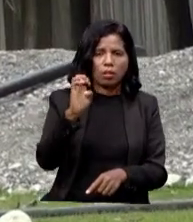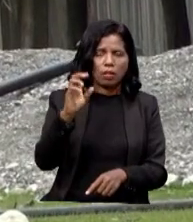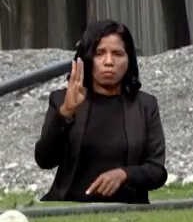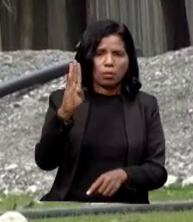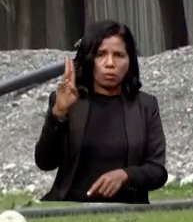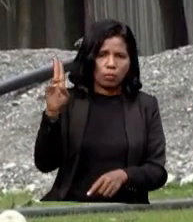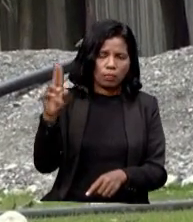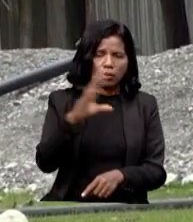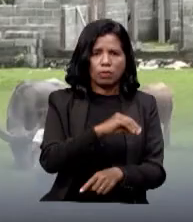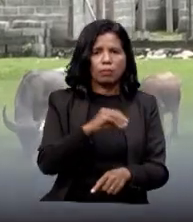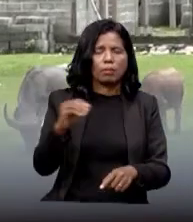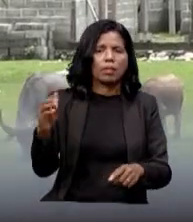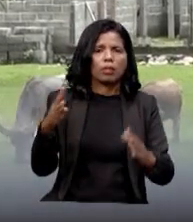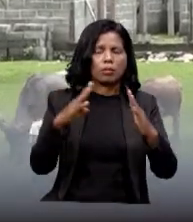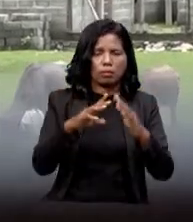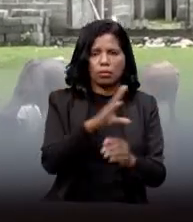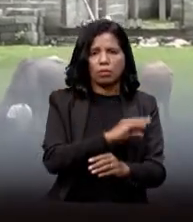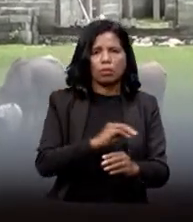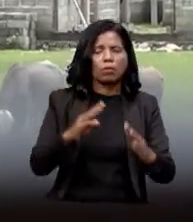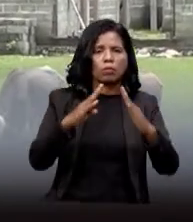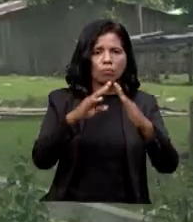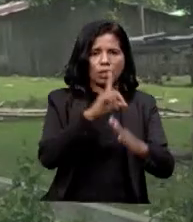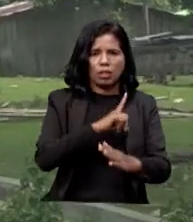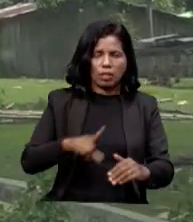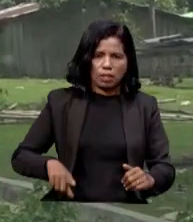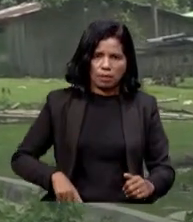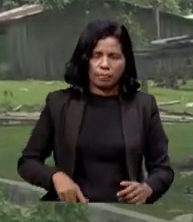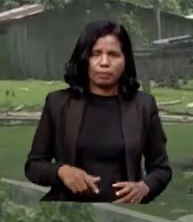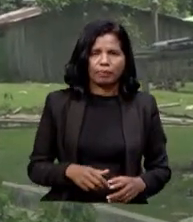Waitulesu, Umabo no Umaliraim. Equipa cobertura, Jemen.